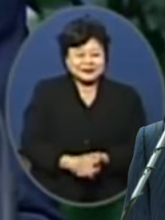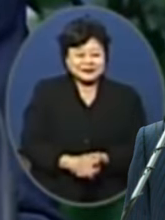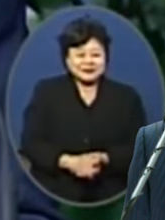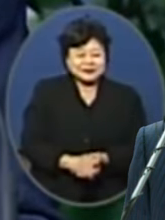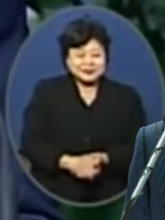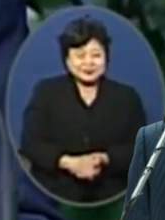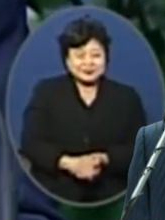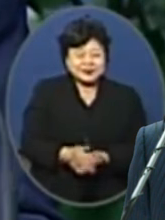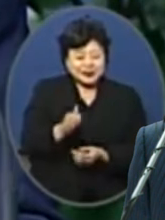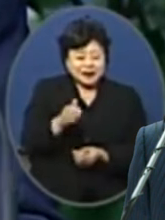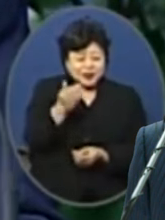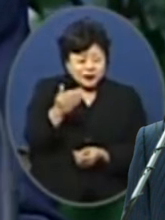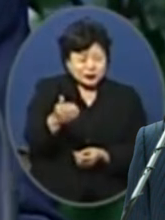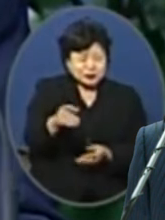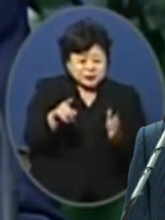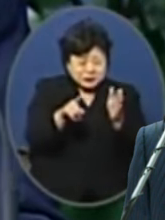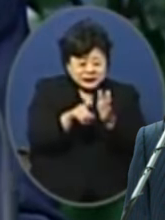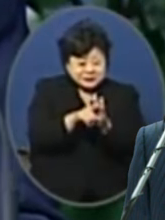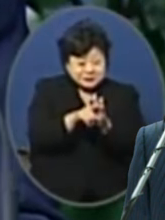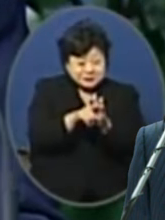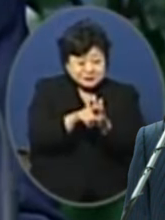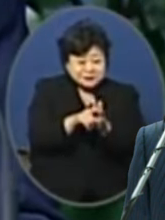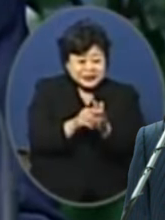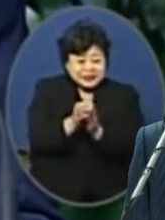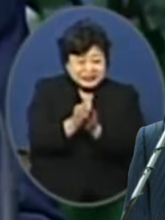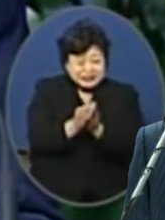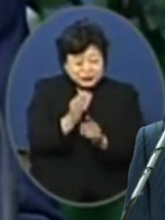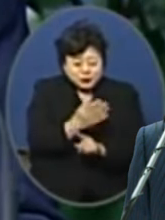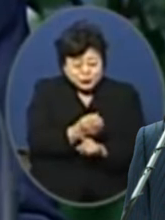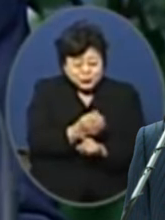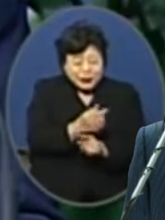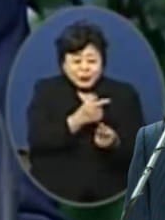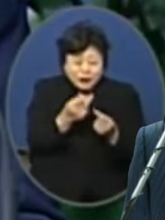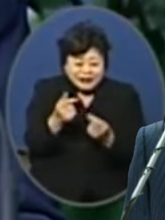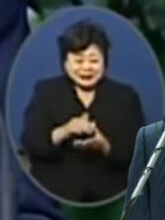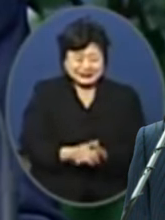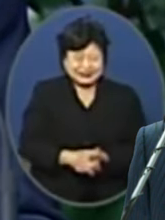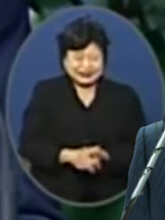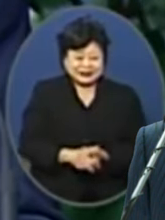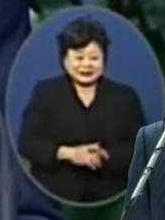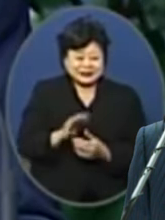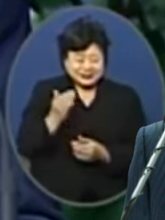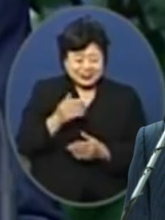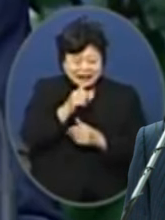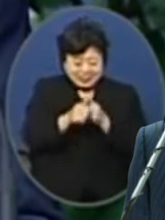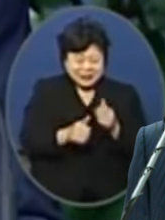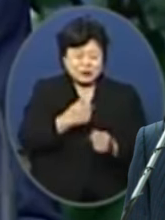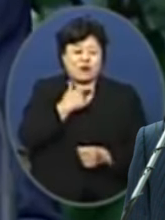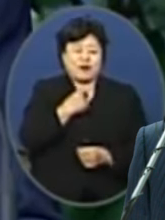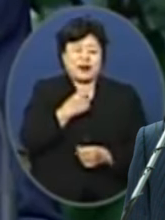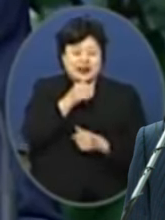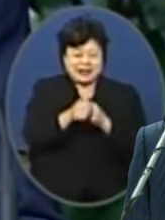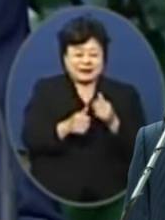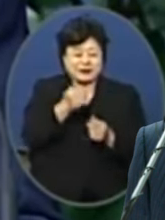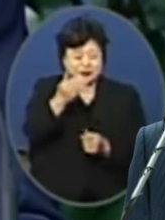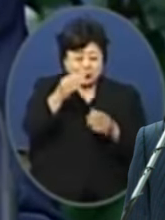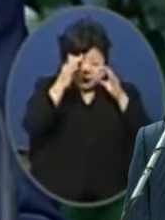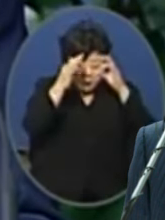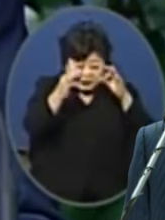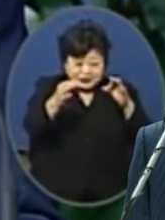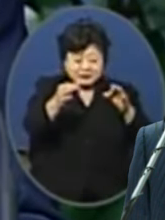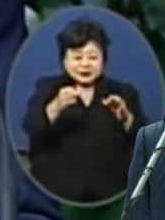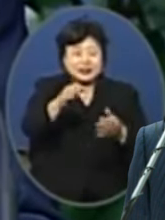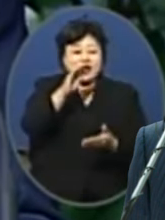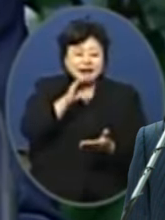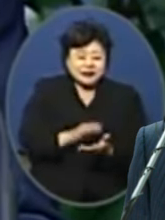그런데 여러분의 신앙이 진주 쪽에 같이 되는 것을 하나님 바란다는 것입니다 하나님이 여러분을 보실 때